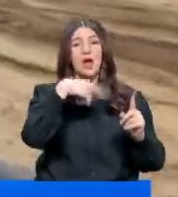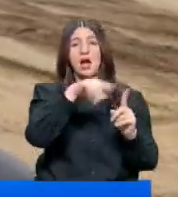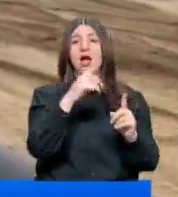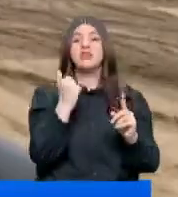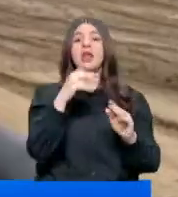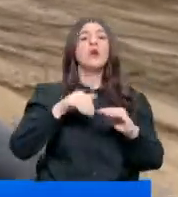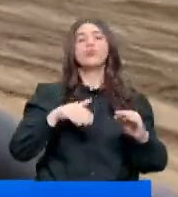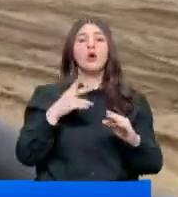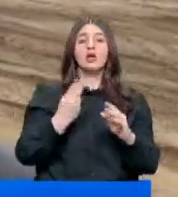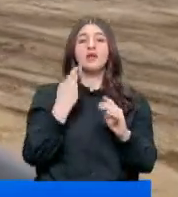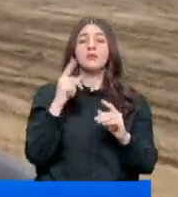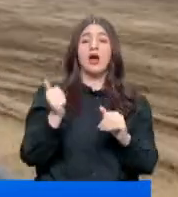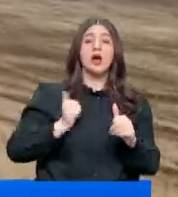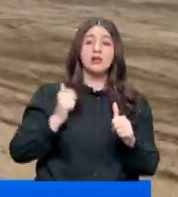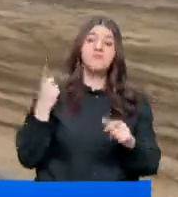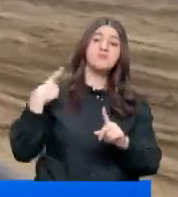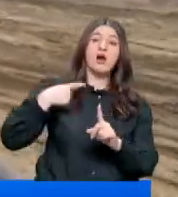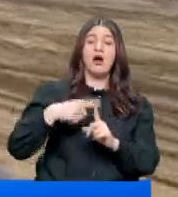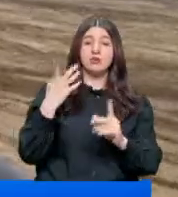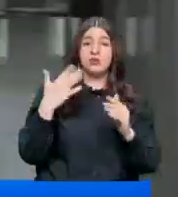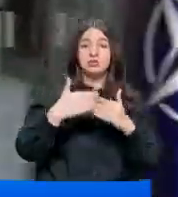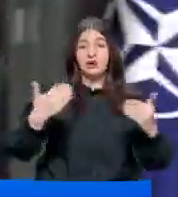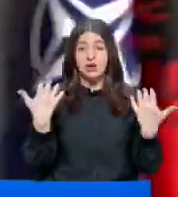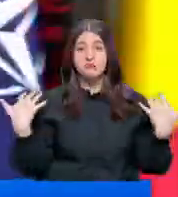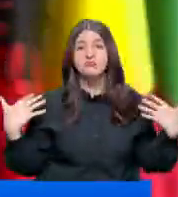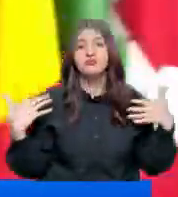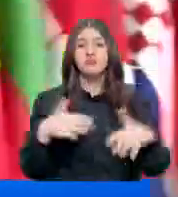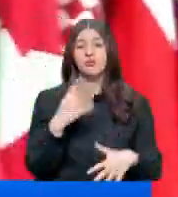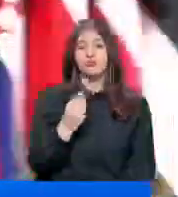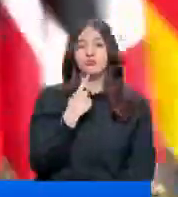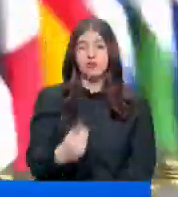7 bin askerin daha Ukrayna sınırına konuşlandığını açıkladı.